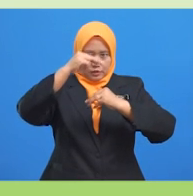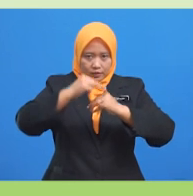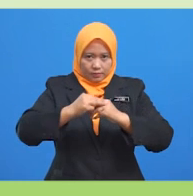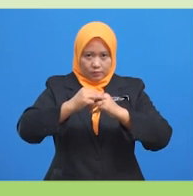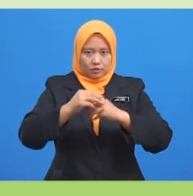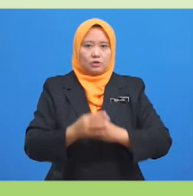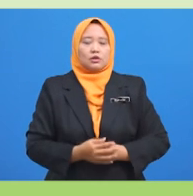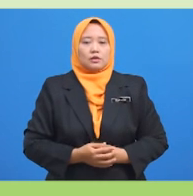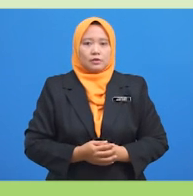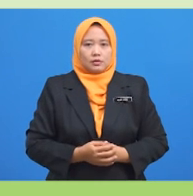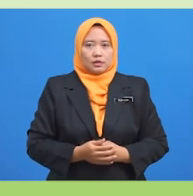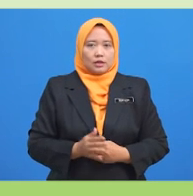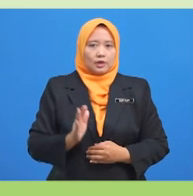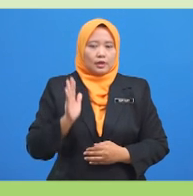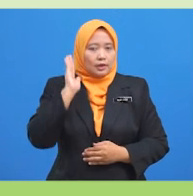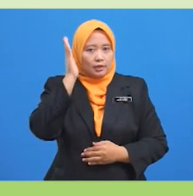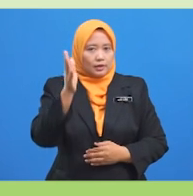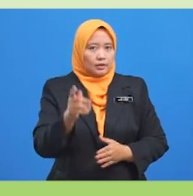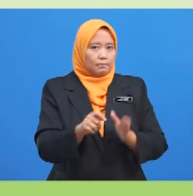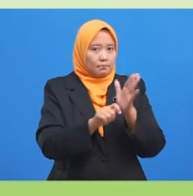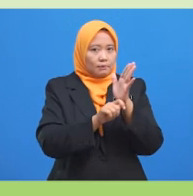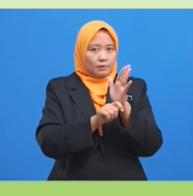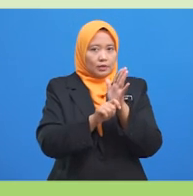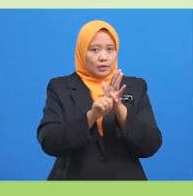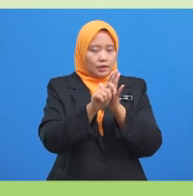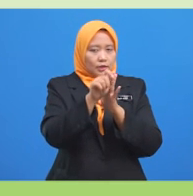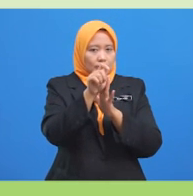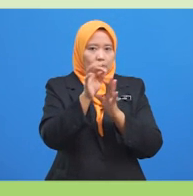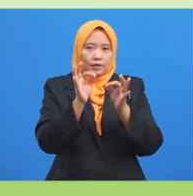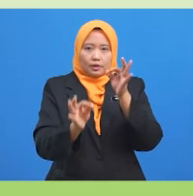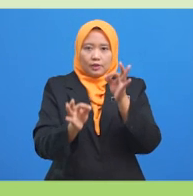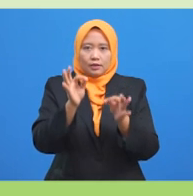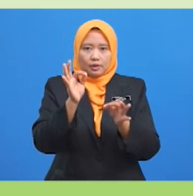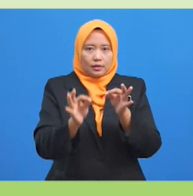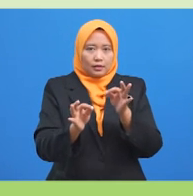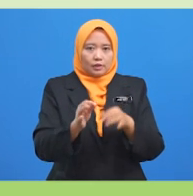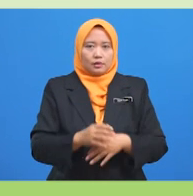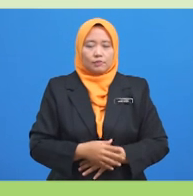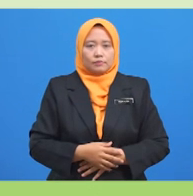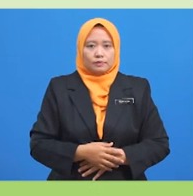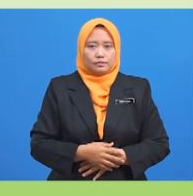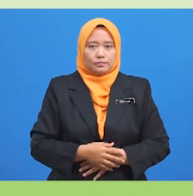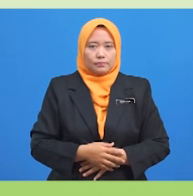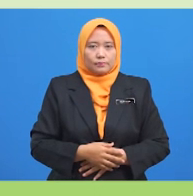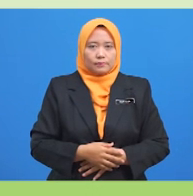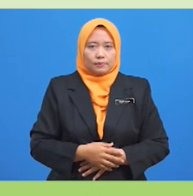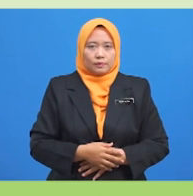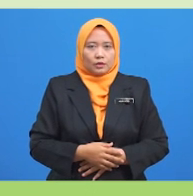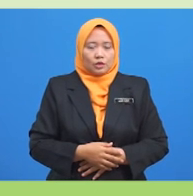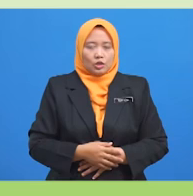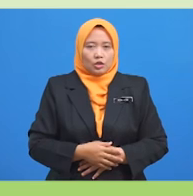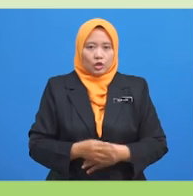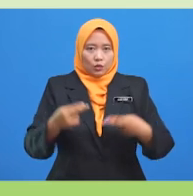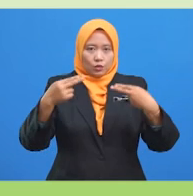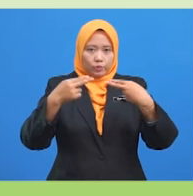Kos purata meningkat pada jumlah output 7 hingga 8. Seterusnya,